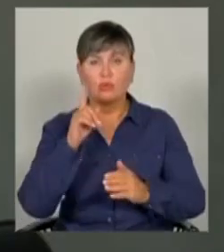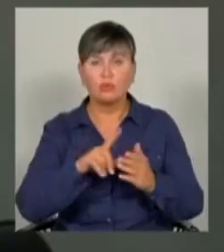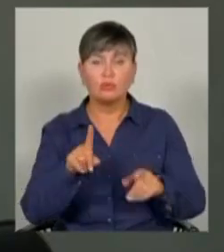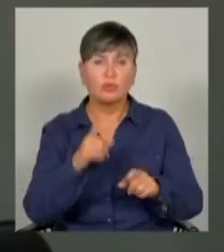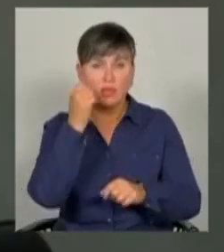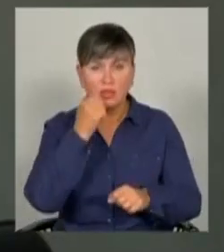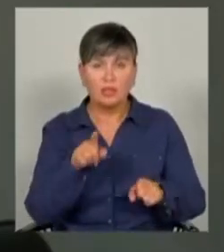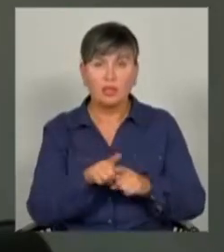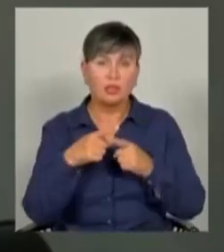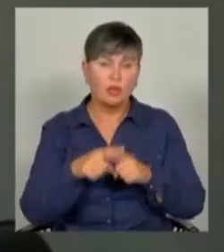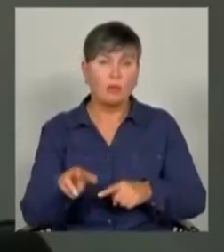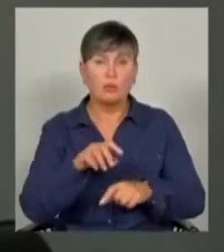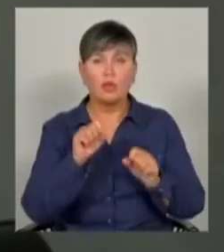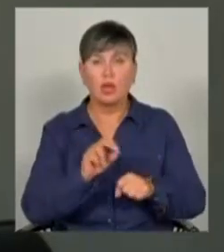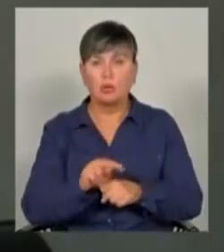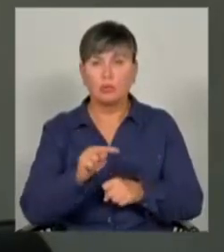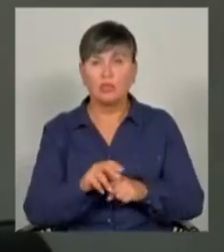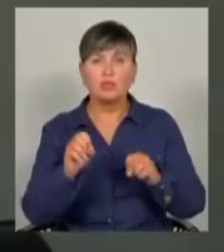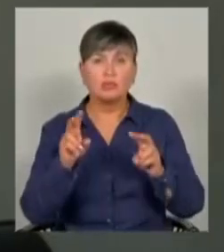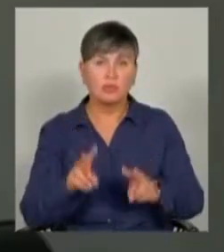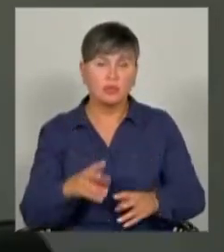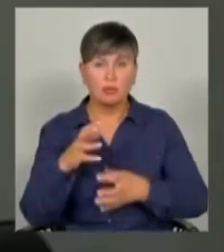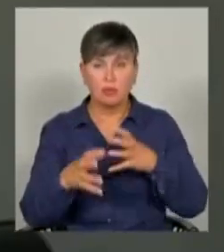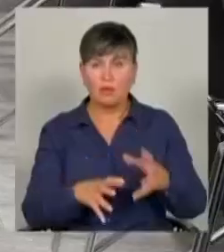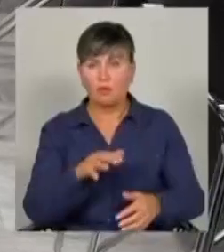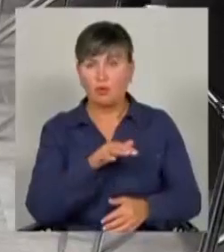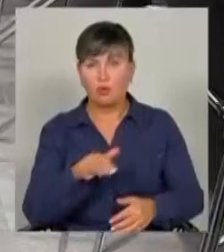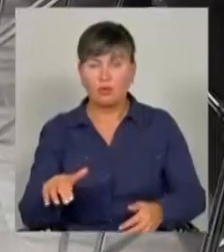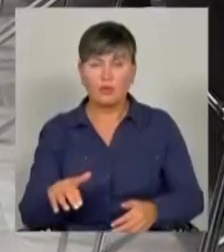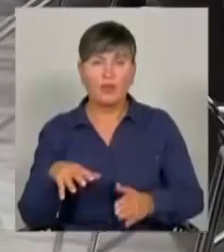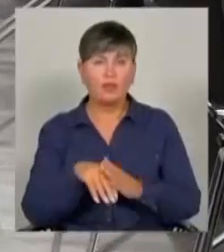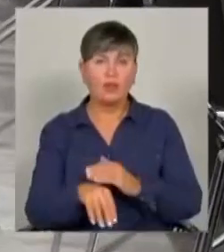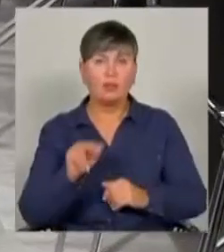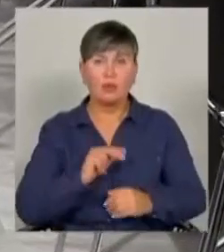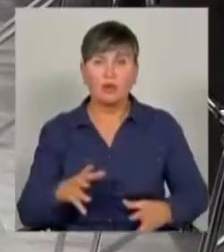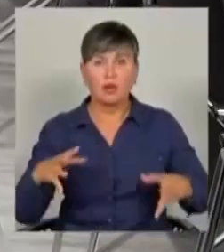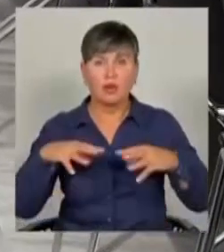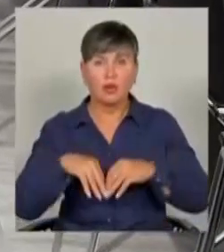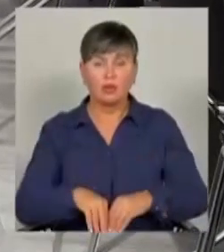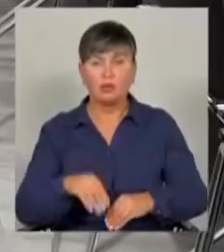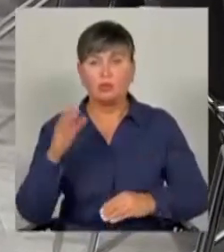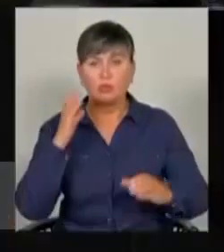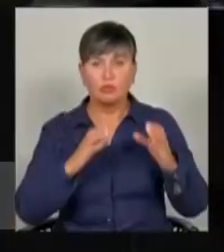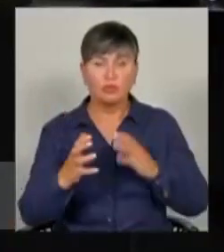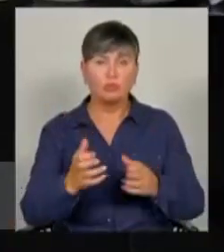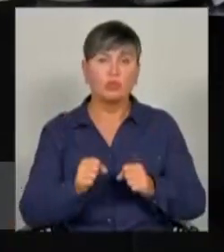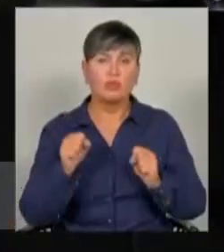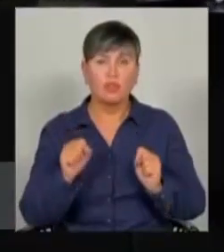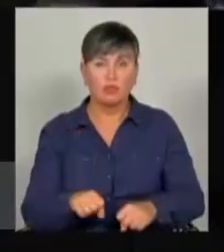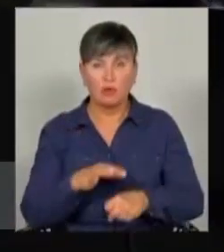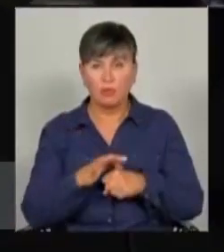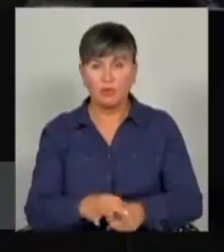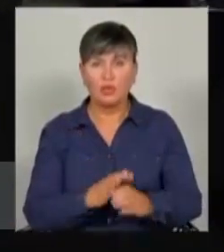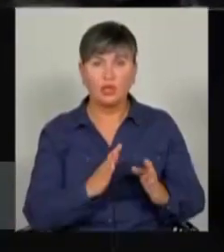таким методикам мы сможем обучить специалистов мирового уровня. В рамках сотрудничества с Porsche университет получил возможность